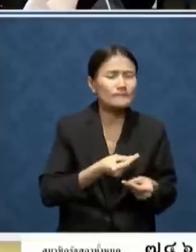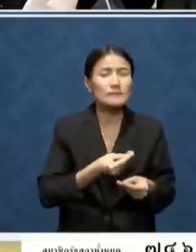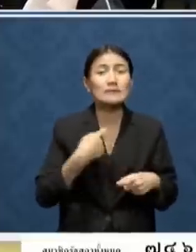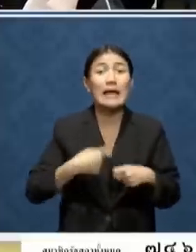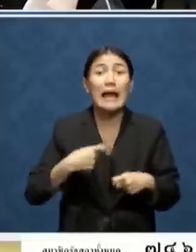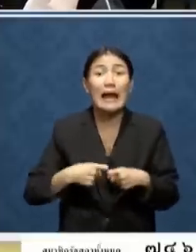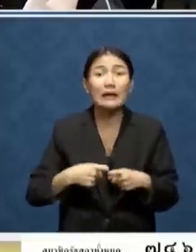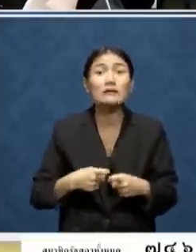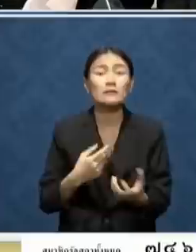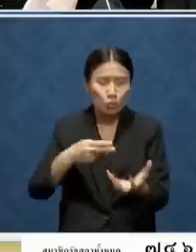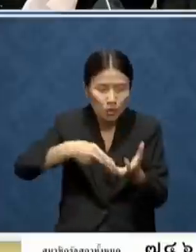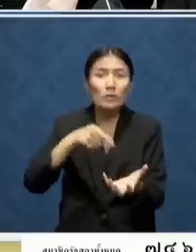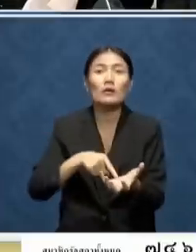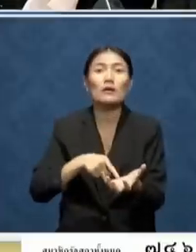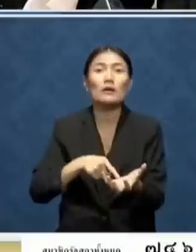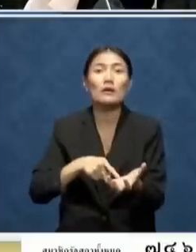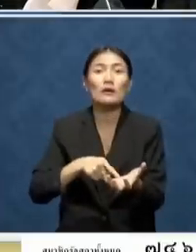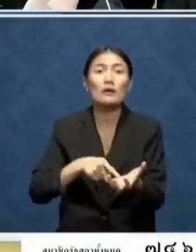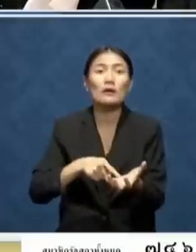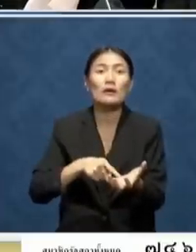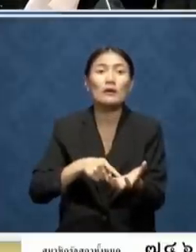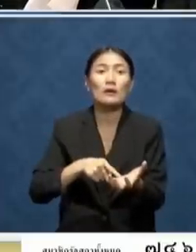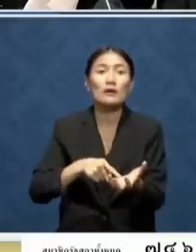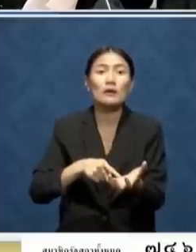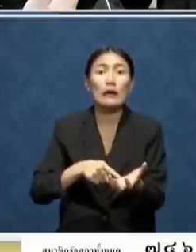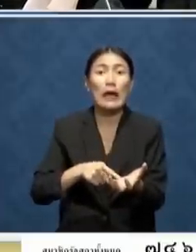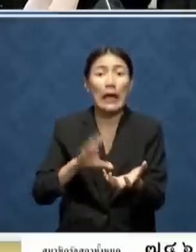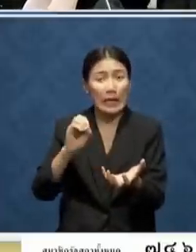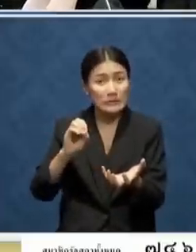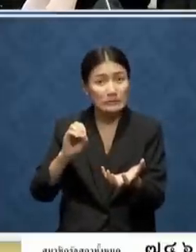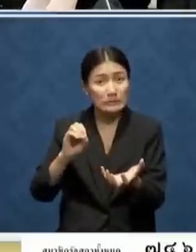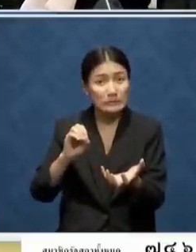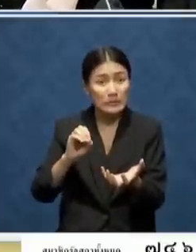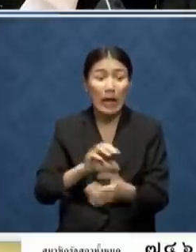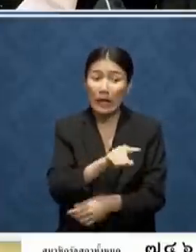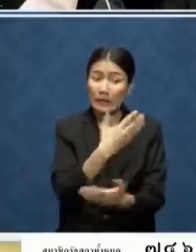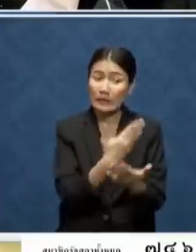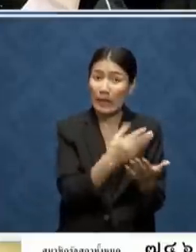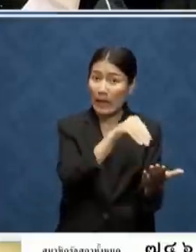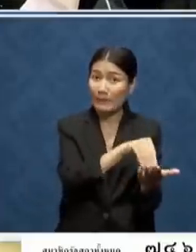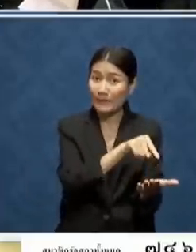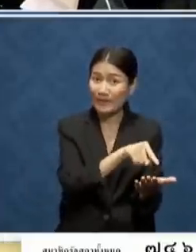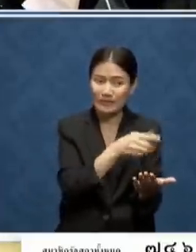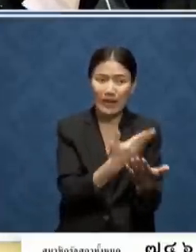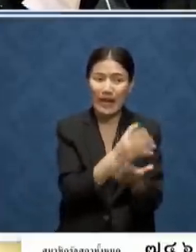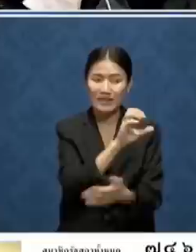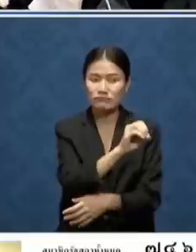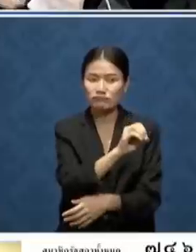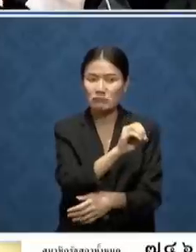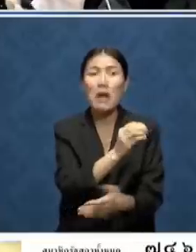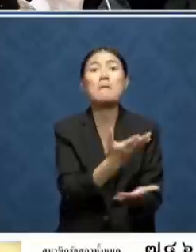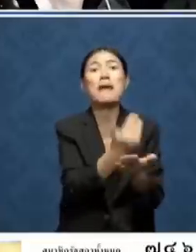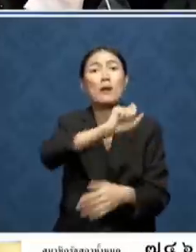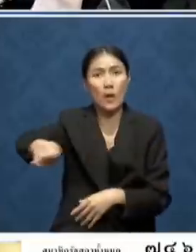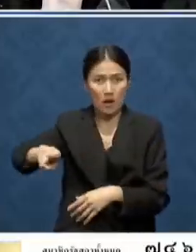ก๋วยเตี๋ยว 1ชามก็อาจจะมีราคามากกว่า 50เหรียญดิจิทอลนึกออกมั้ยคะ